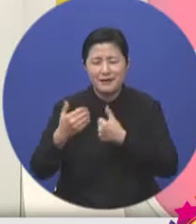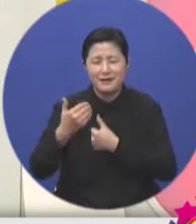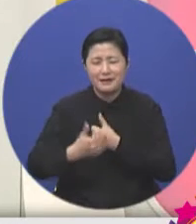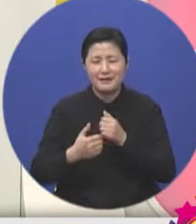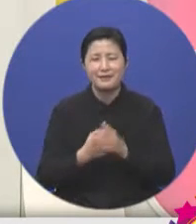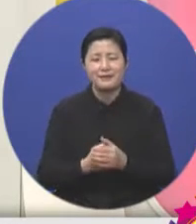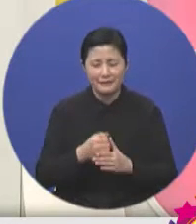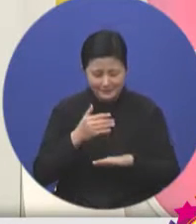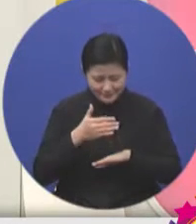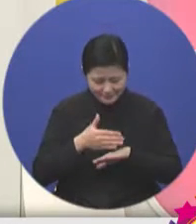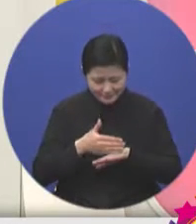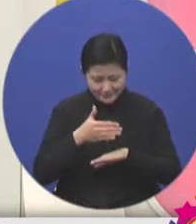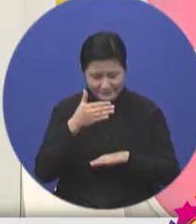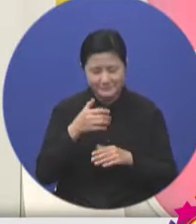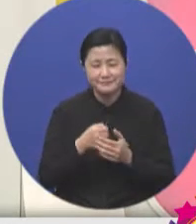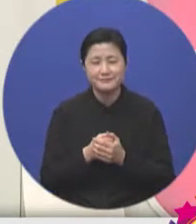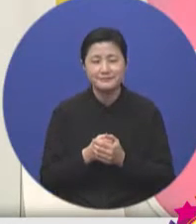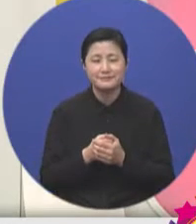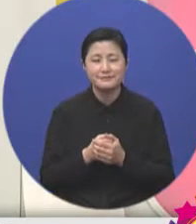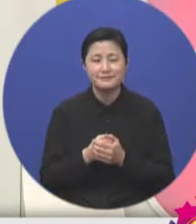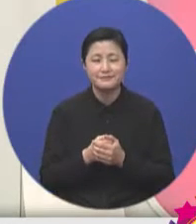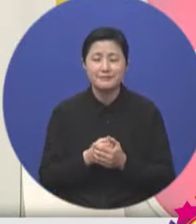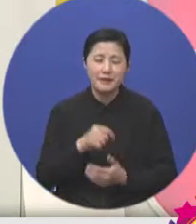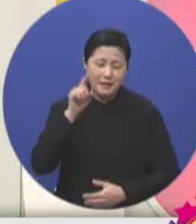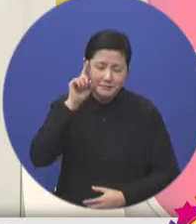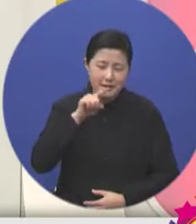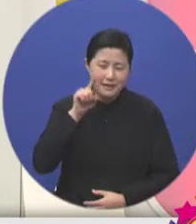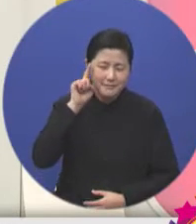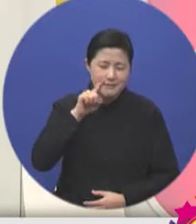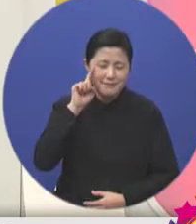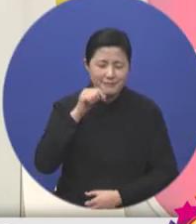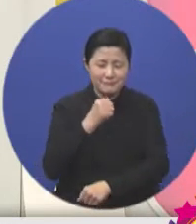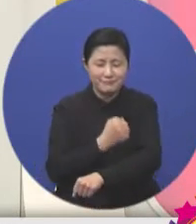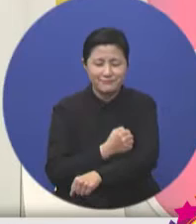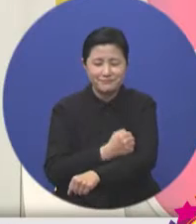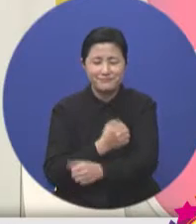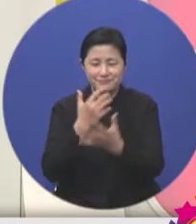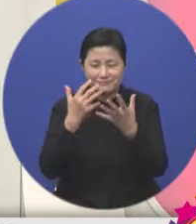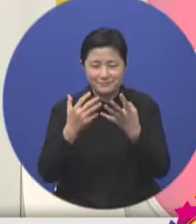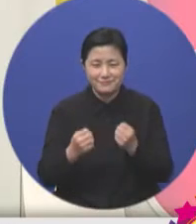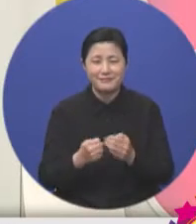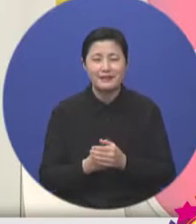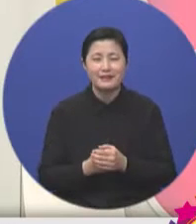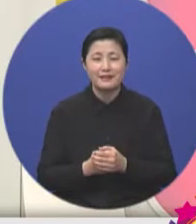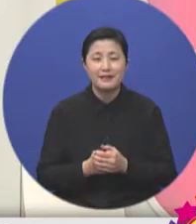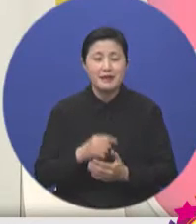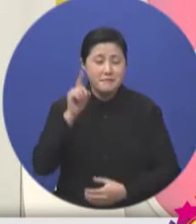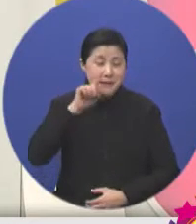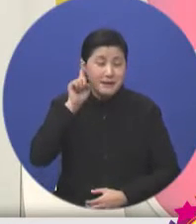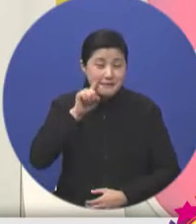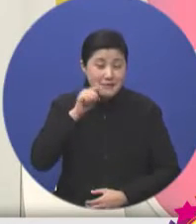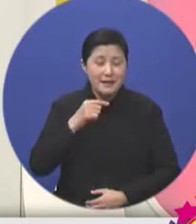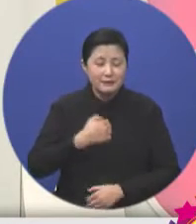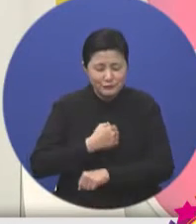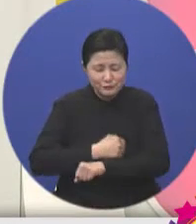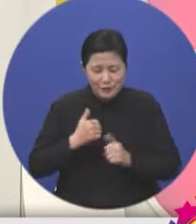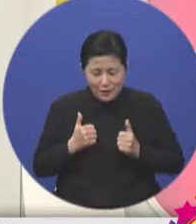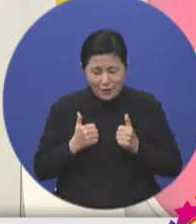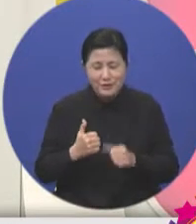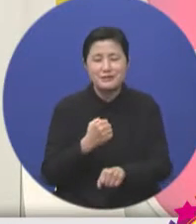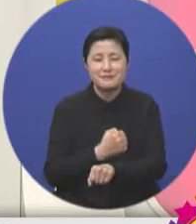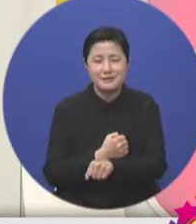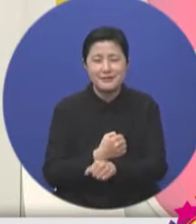네, 아이고, 감사합니다. 고맙습니다. 매일매일 그냥 수고가 많으세요. 네, 네, 알겠습니다. 내일 매일매일 수고 열심히 네,